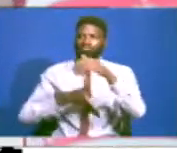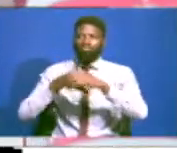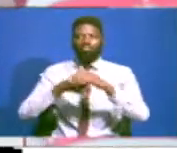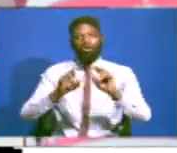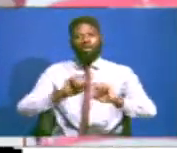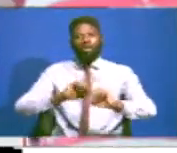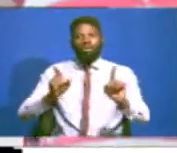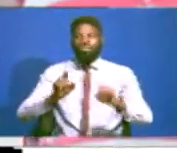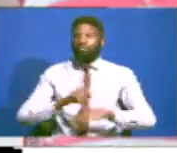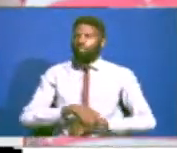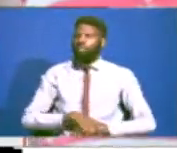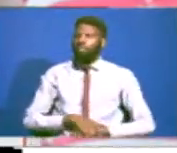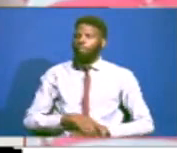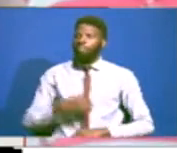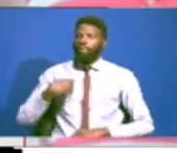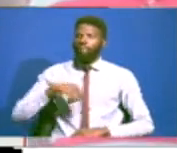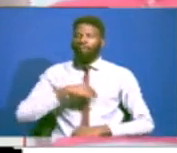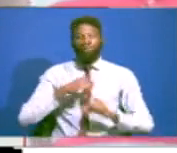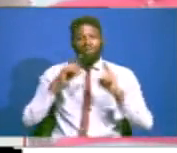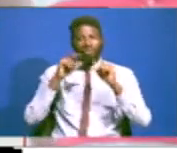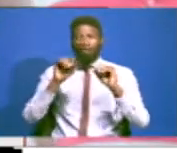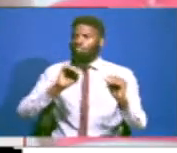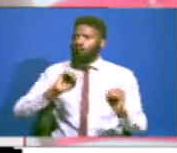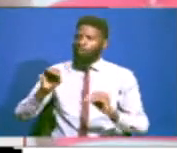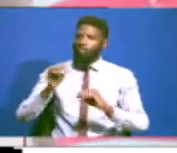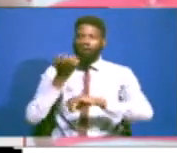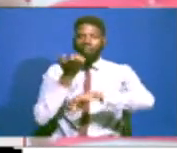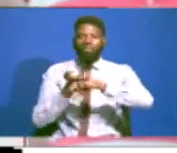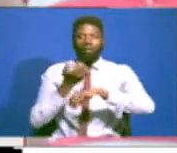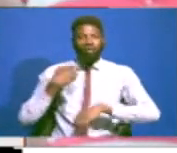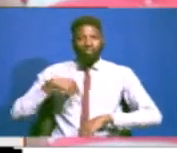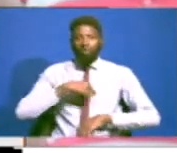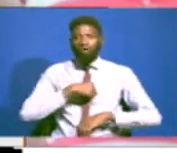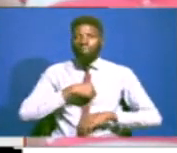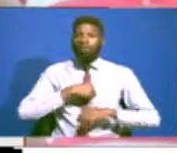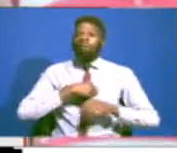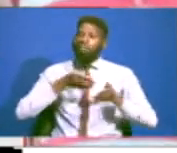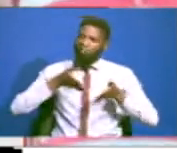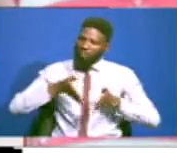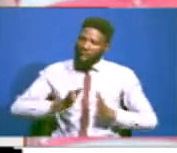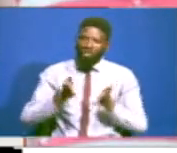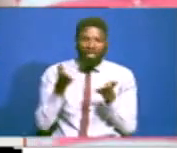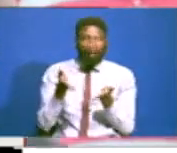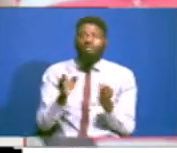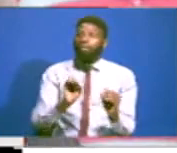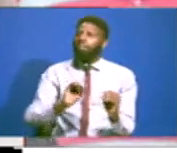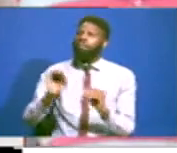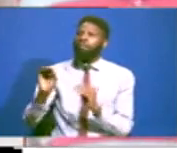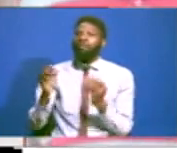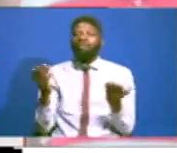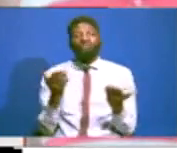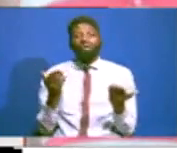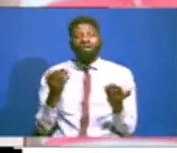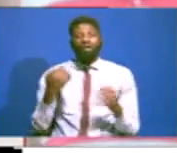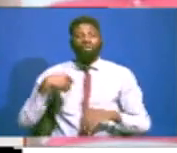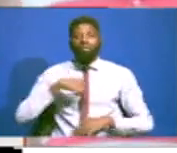Mengi. Na sisi tukamwambia sasa kutoka hapa itakuwa ni ngumu, manake sisi tumezaliwa hapa. Tutatoka tuende wapi? Na tuna mahali pengine pa kwenda. Sisi hatuna document